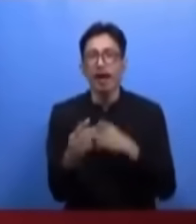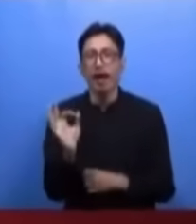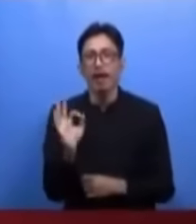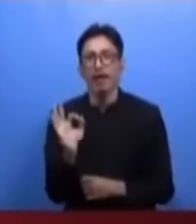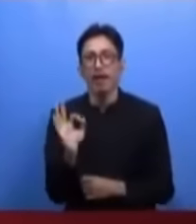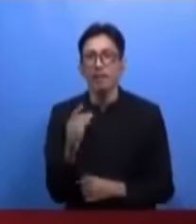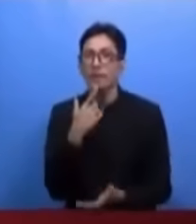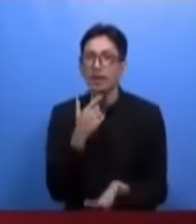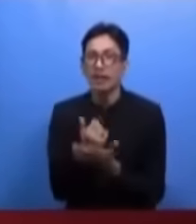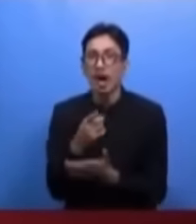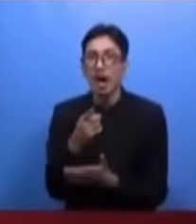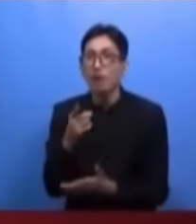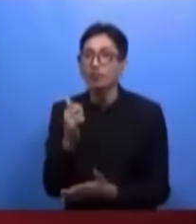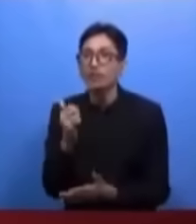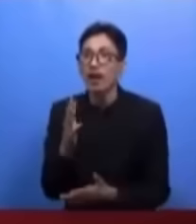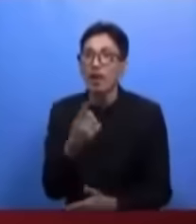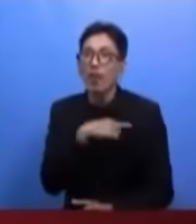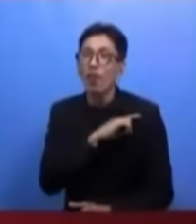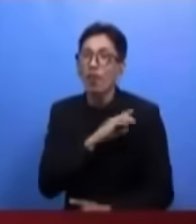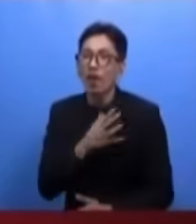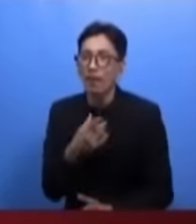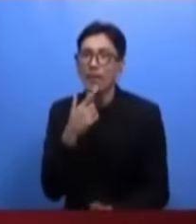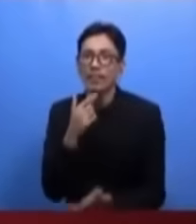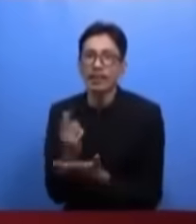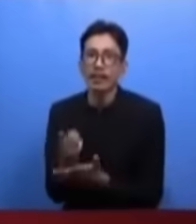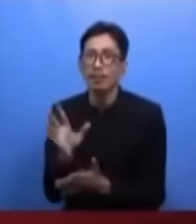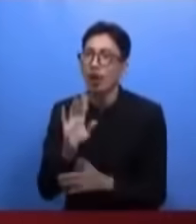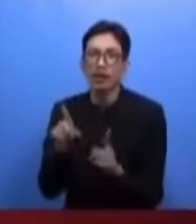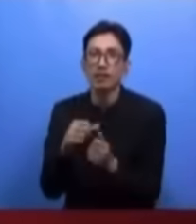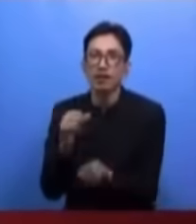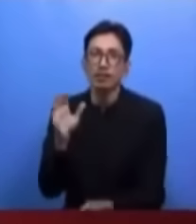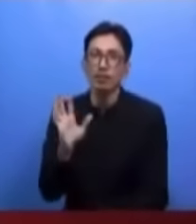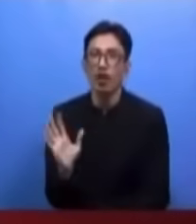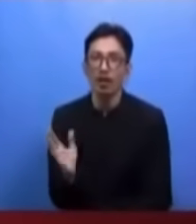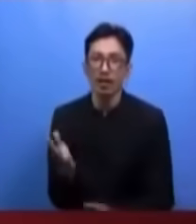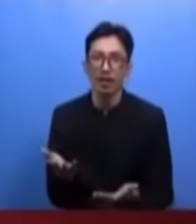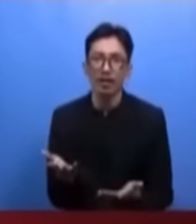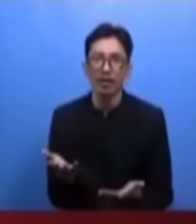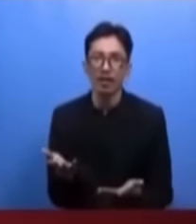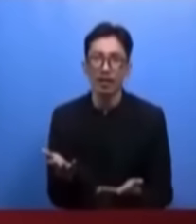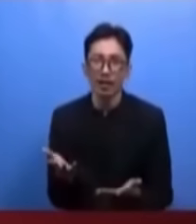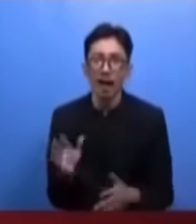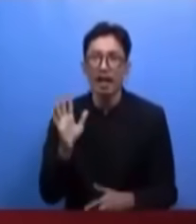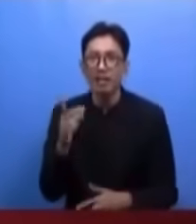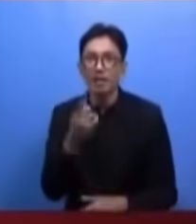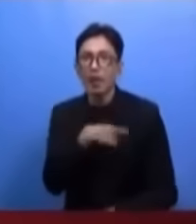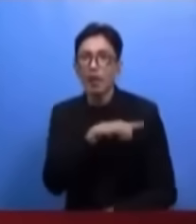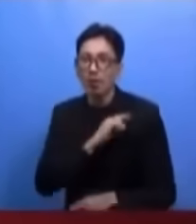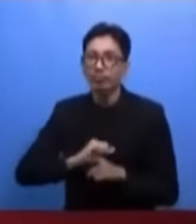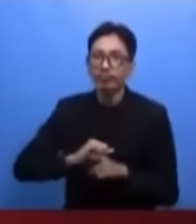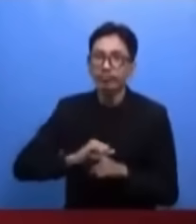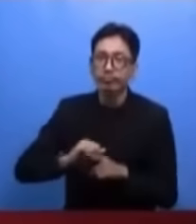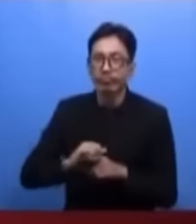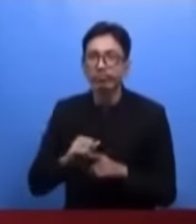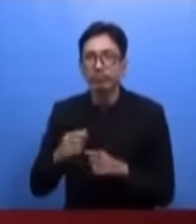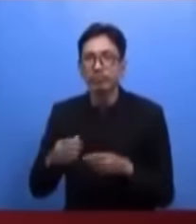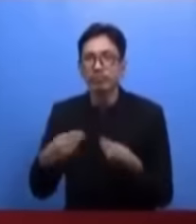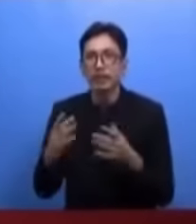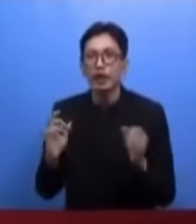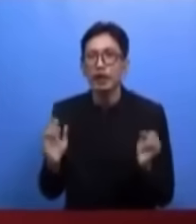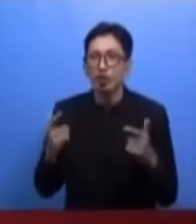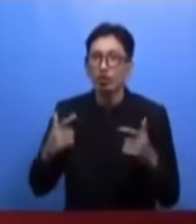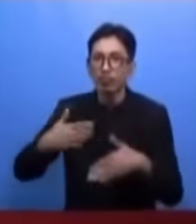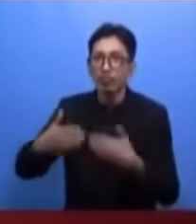apa. Maka untuk itu kita didik mereka agar punya skill, agar punya kemampuan sehingga bisa mampu bertahan